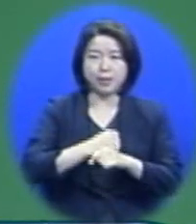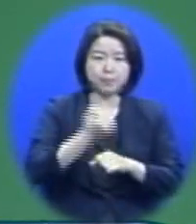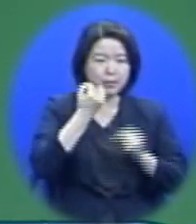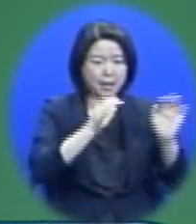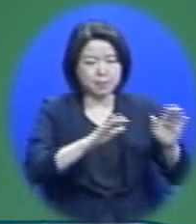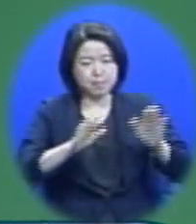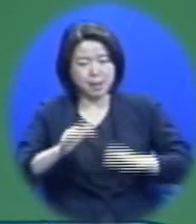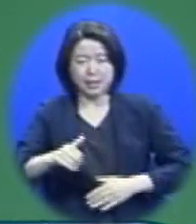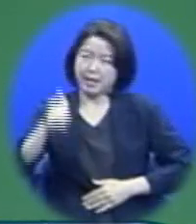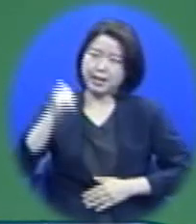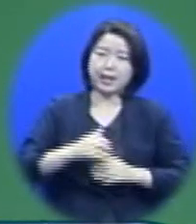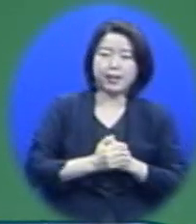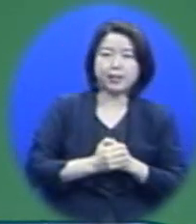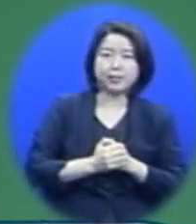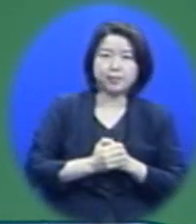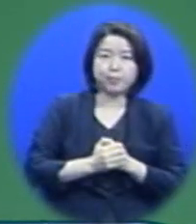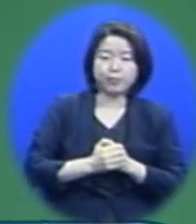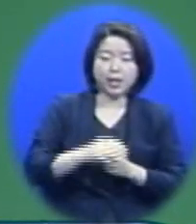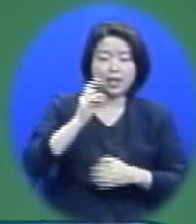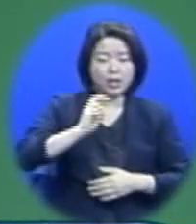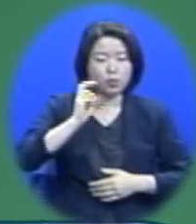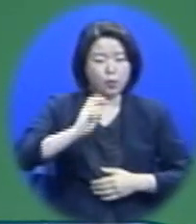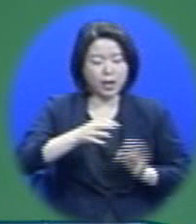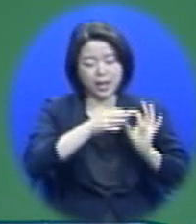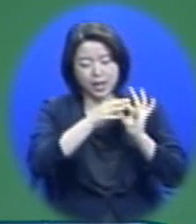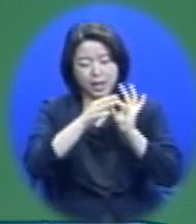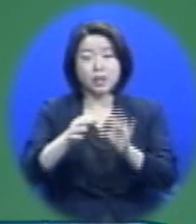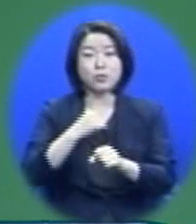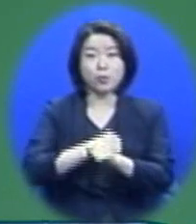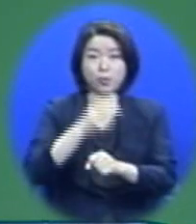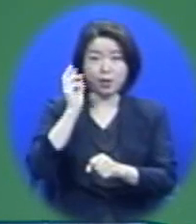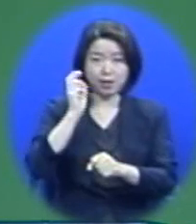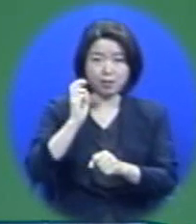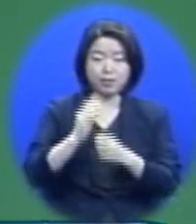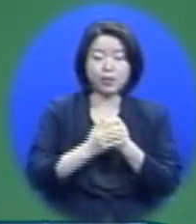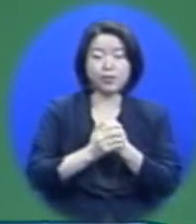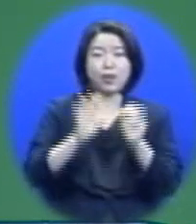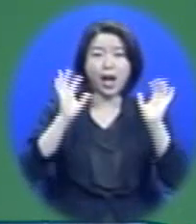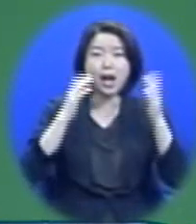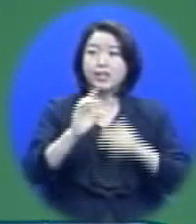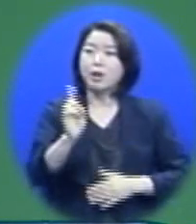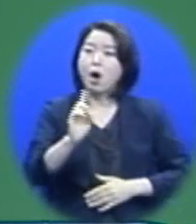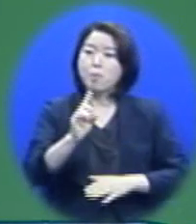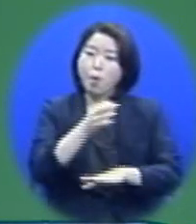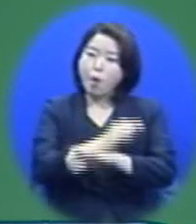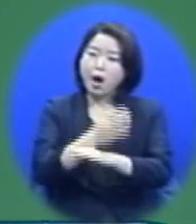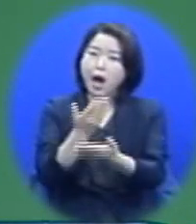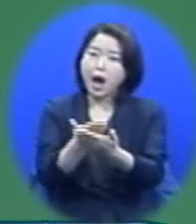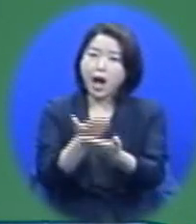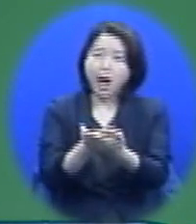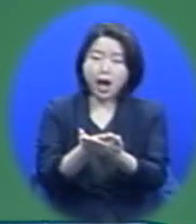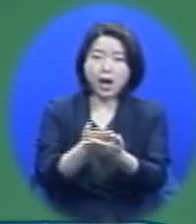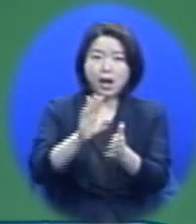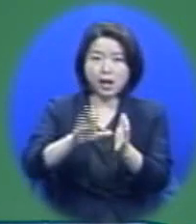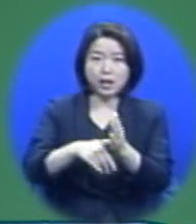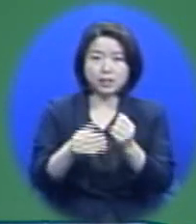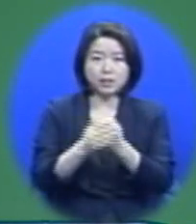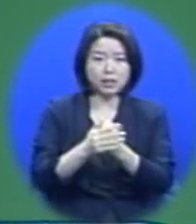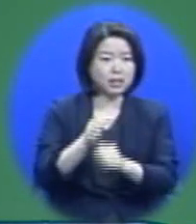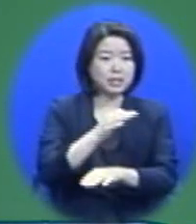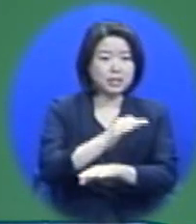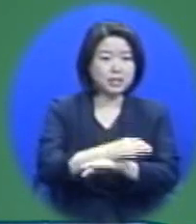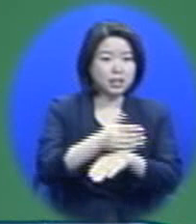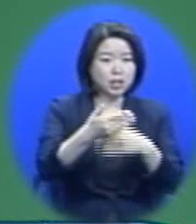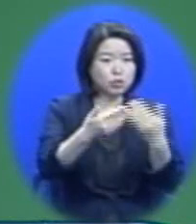가자고, 바다에 가자고 저 노래를 불러요. 아이들이 뭐 하나 사달라고 그러면 안 사줄 수가